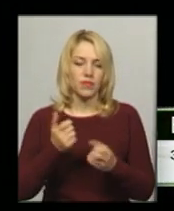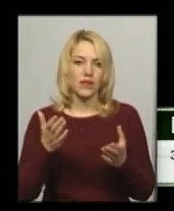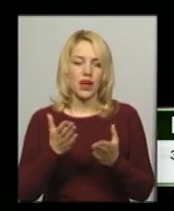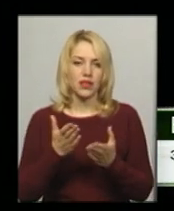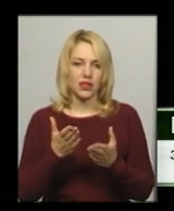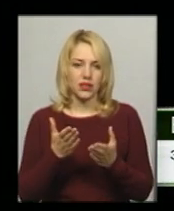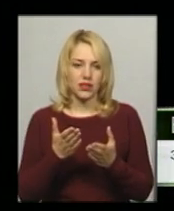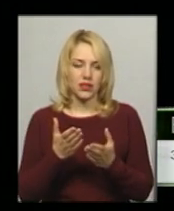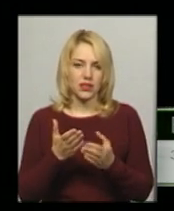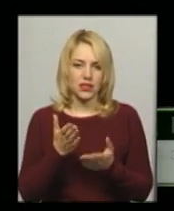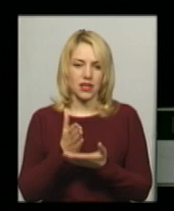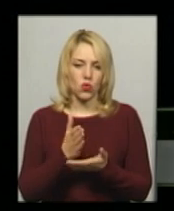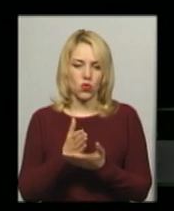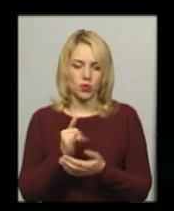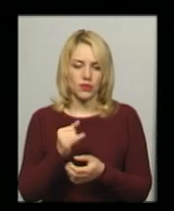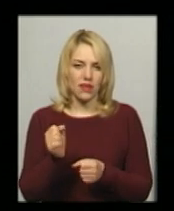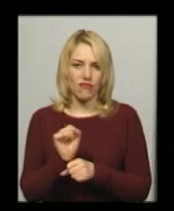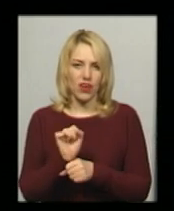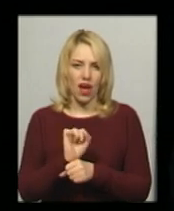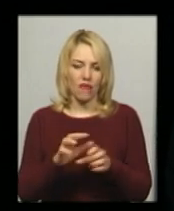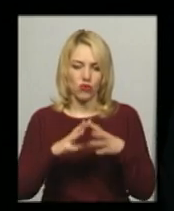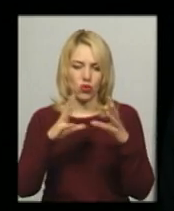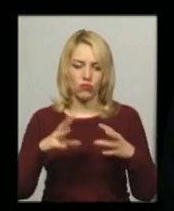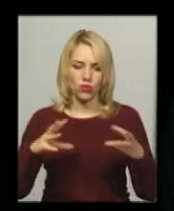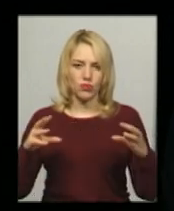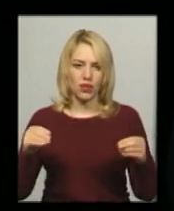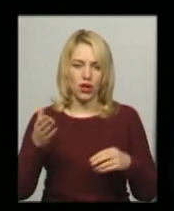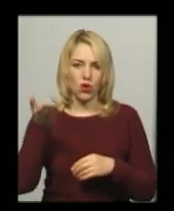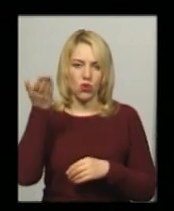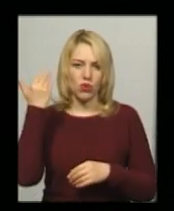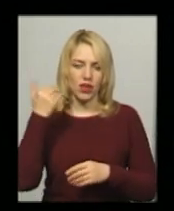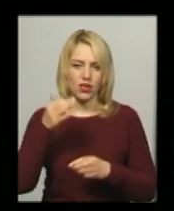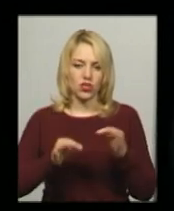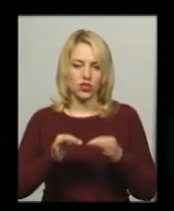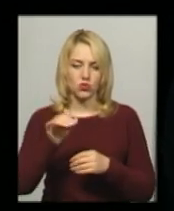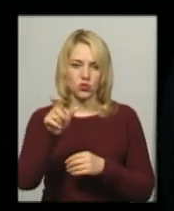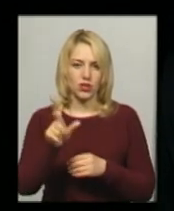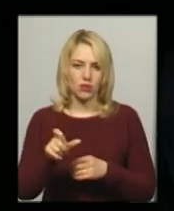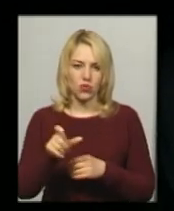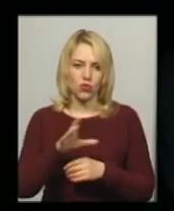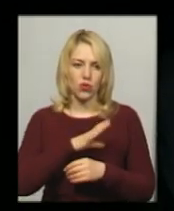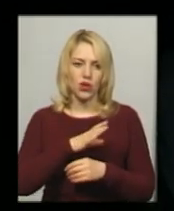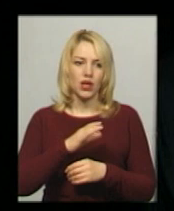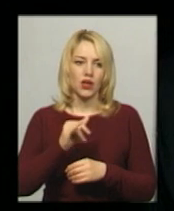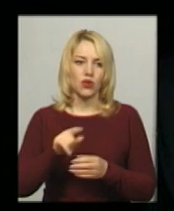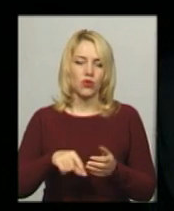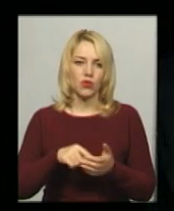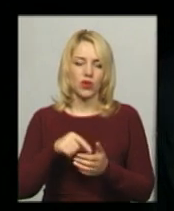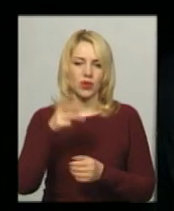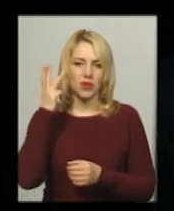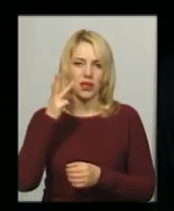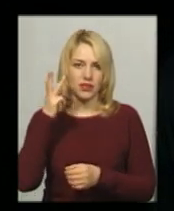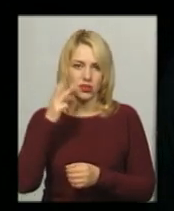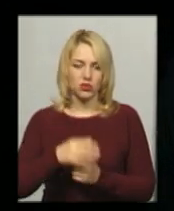який знаходився в автомобілі у раніше судимого мешканця міста Хмельницького.